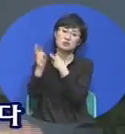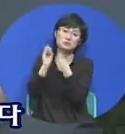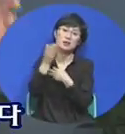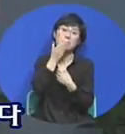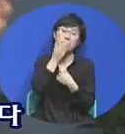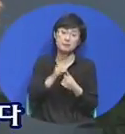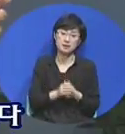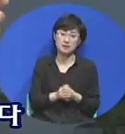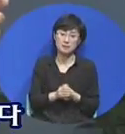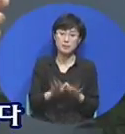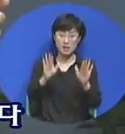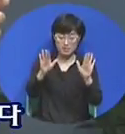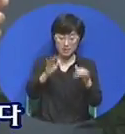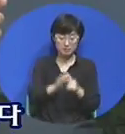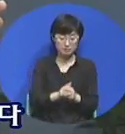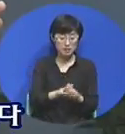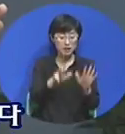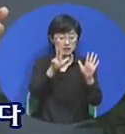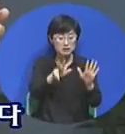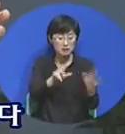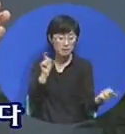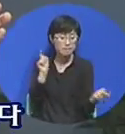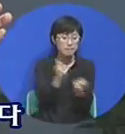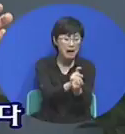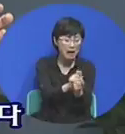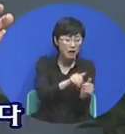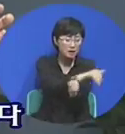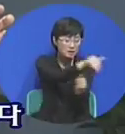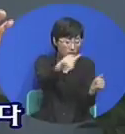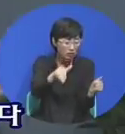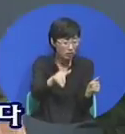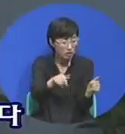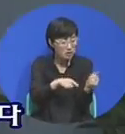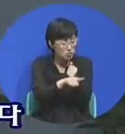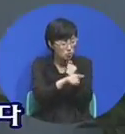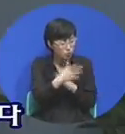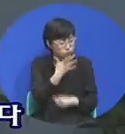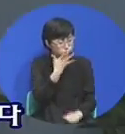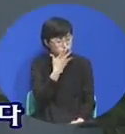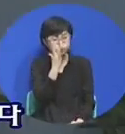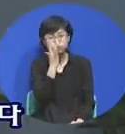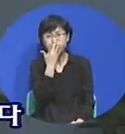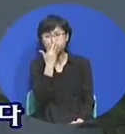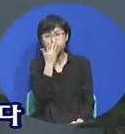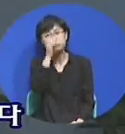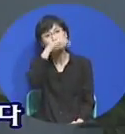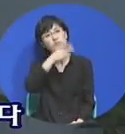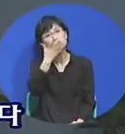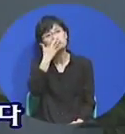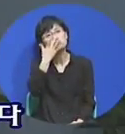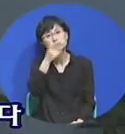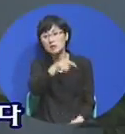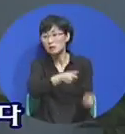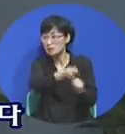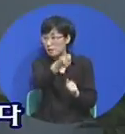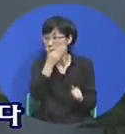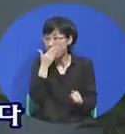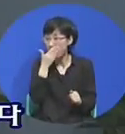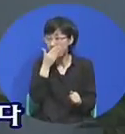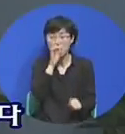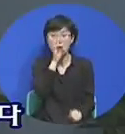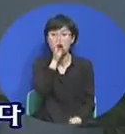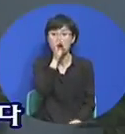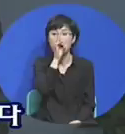가장 현실을 모르면 현실에서 이길 수 없죠. If you don't see your reality clearly, 그렇죠? you cannot overcome your reality.